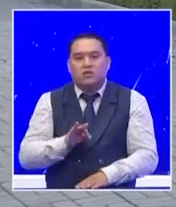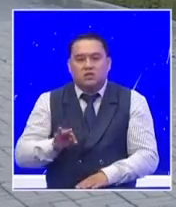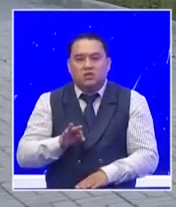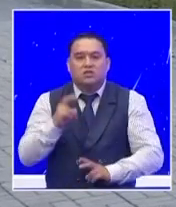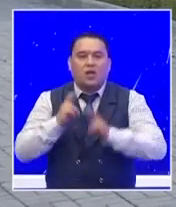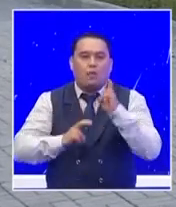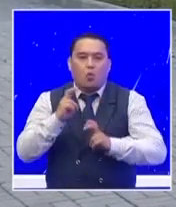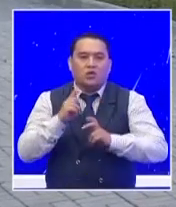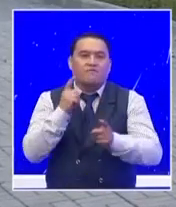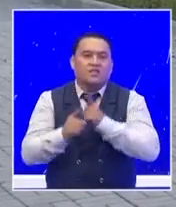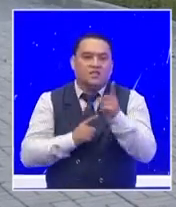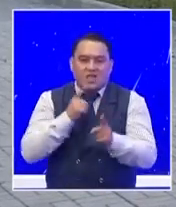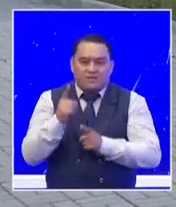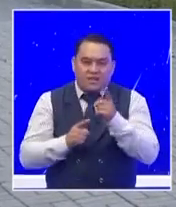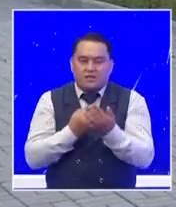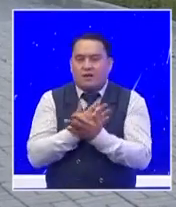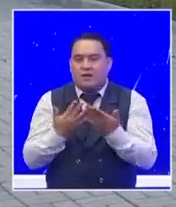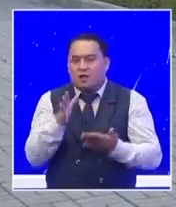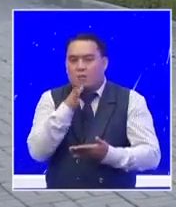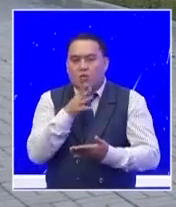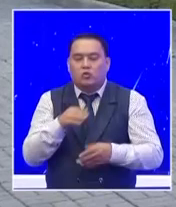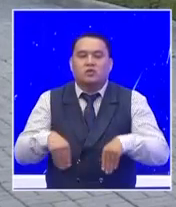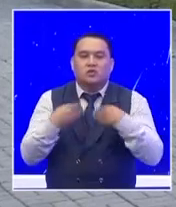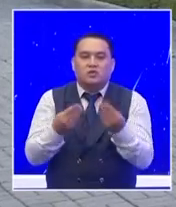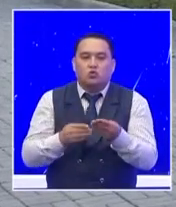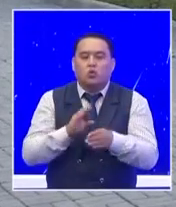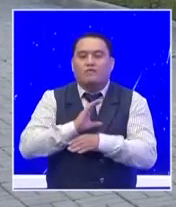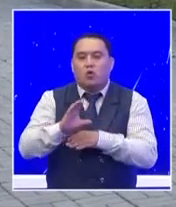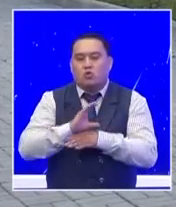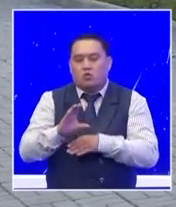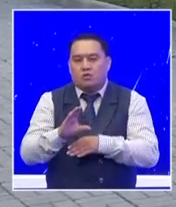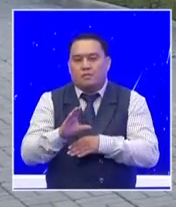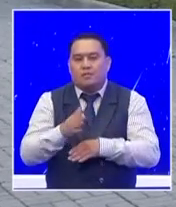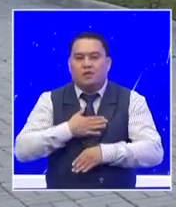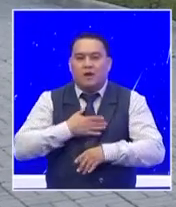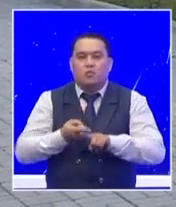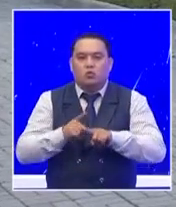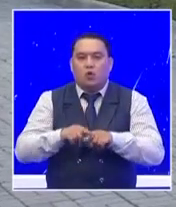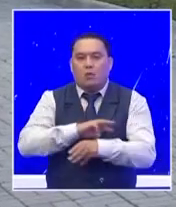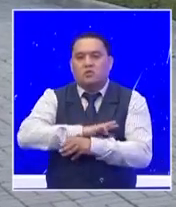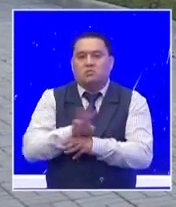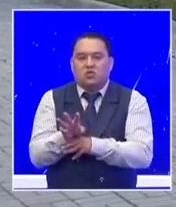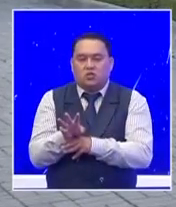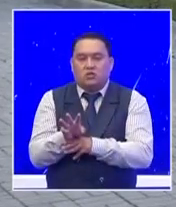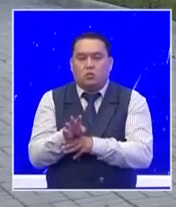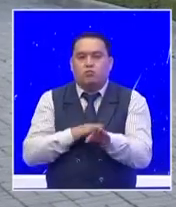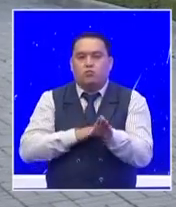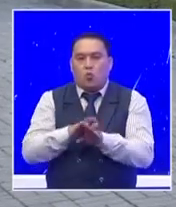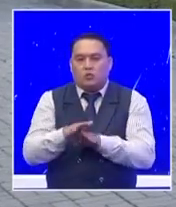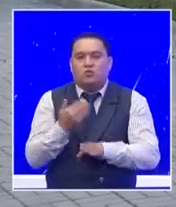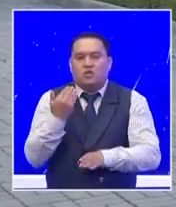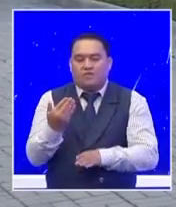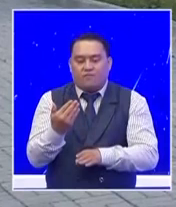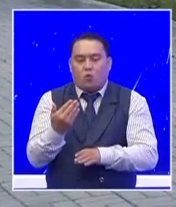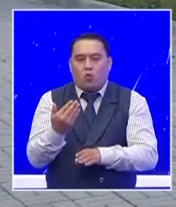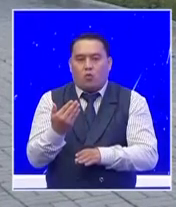завод восстановили. Он уже несколько лет выдает продукцию. И в этом году нам нужно тоже обеспечить полностью его